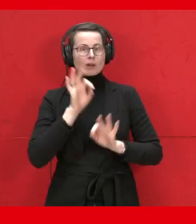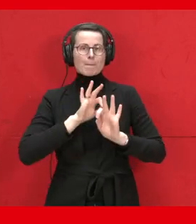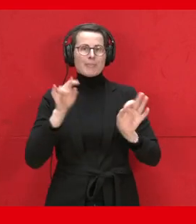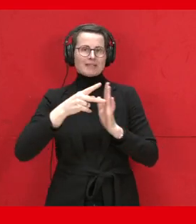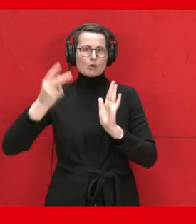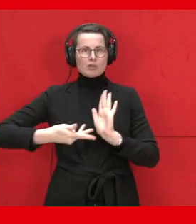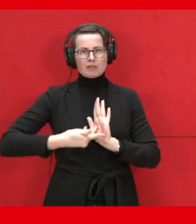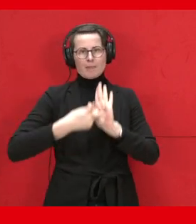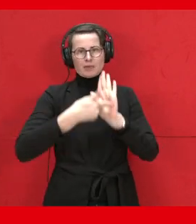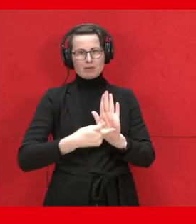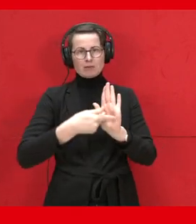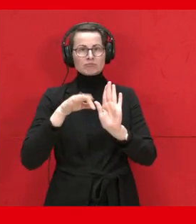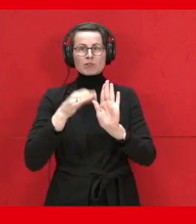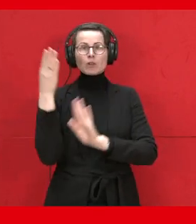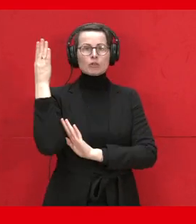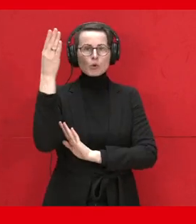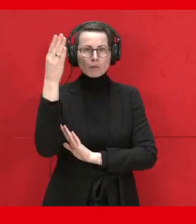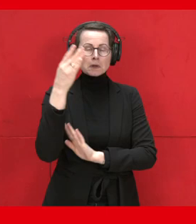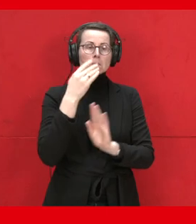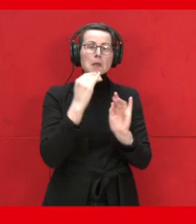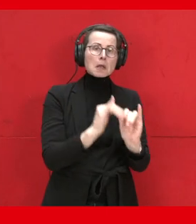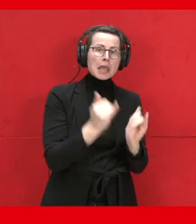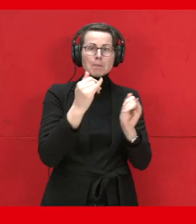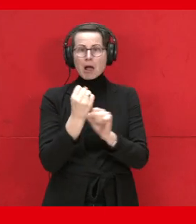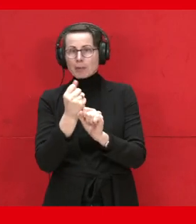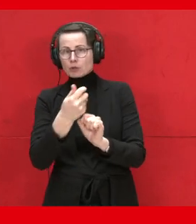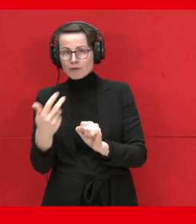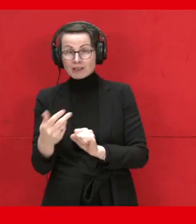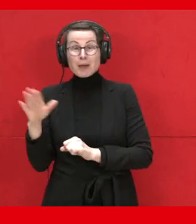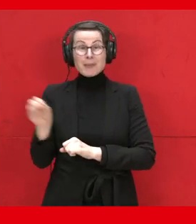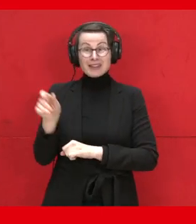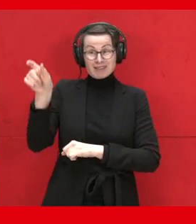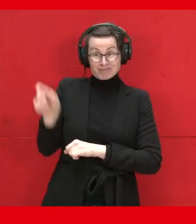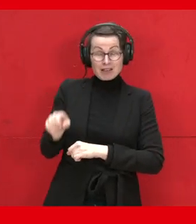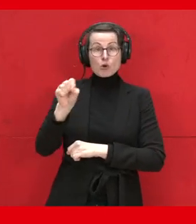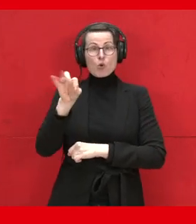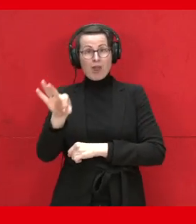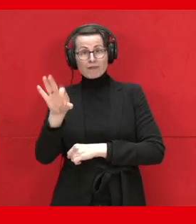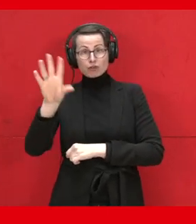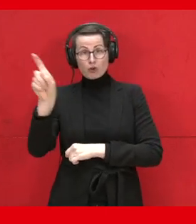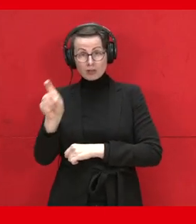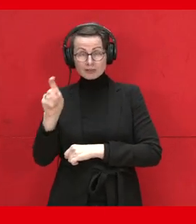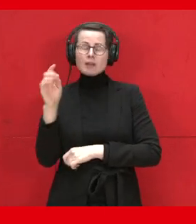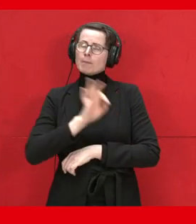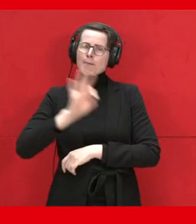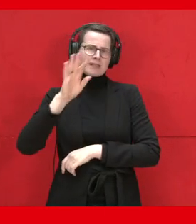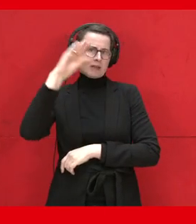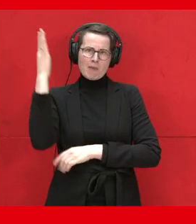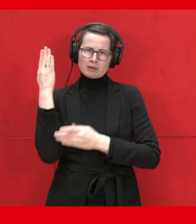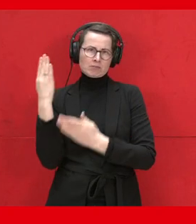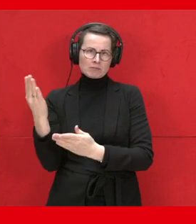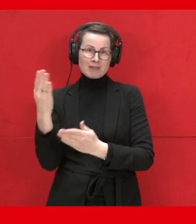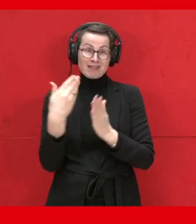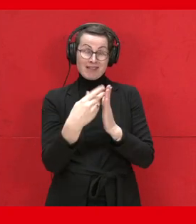Zukunft leben, lernen und arbeiten wollen. Und wir haben mit Olaf Scholz den besten Mann, um diese Konzepte an der Spitze